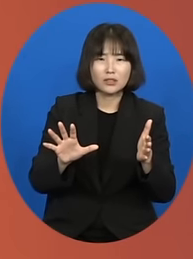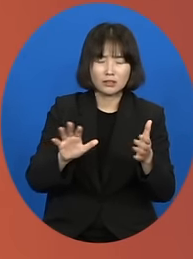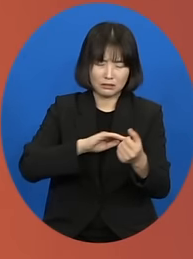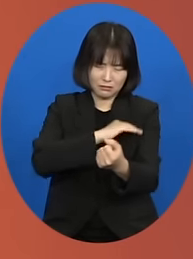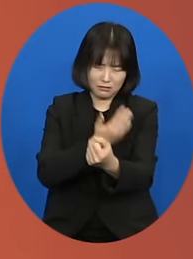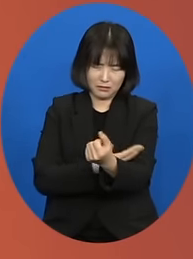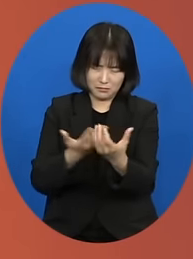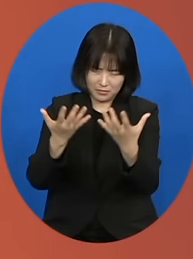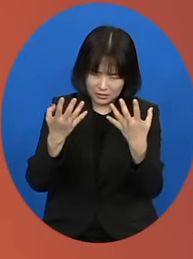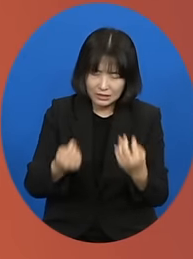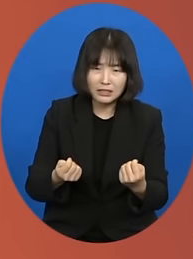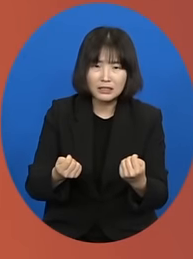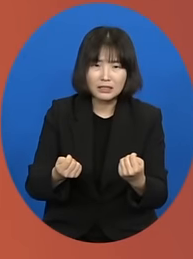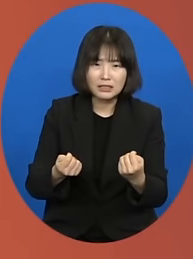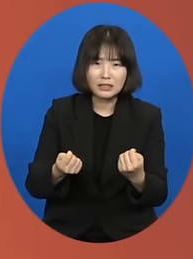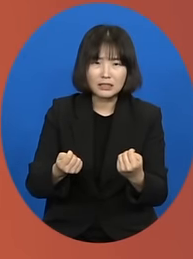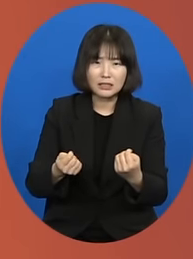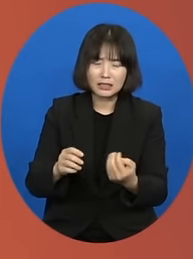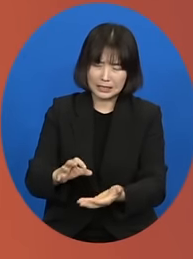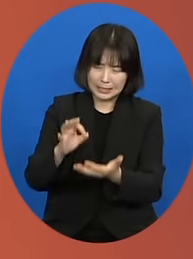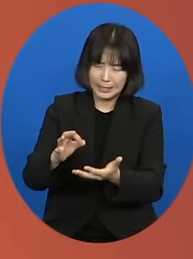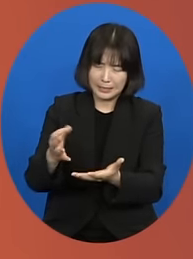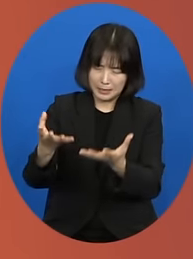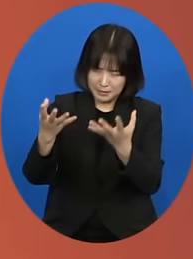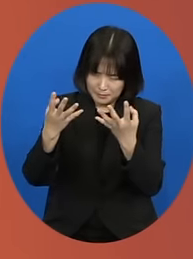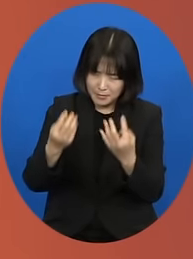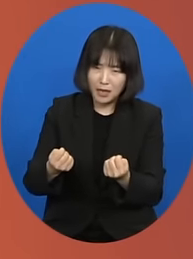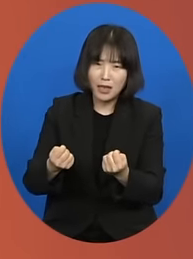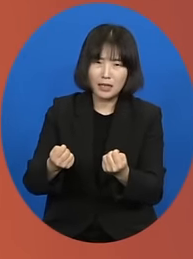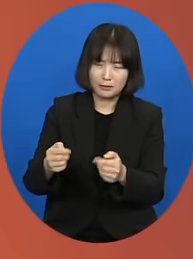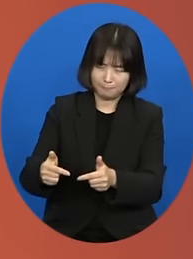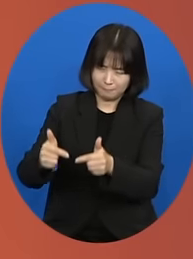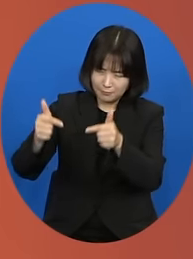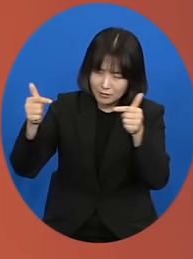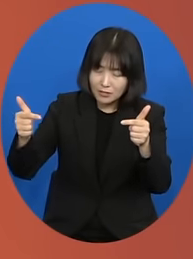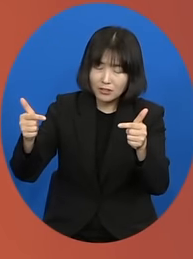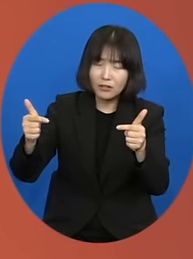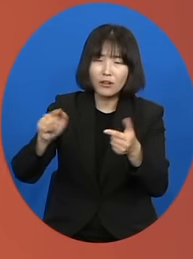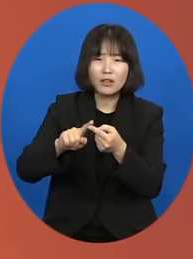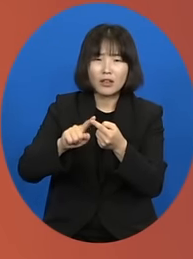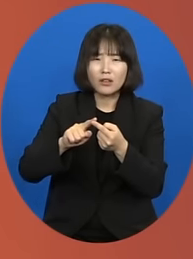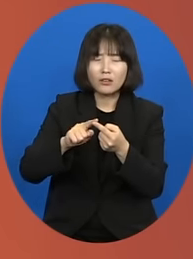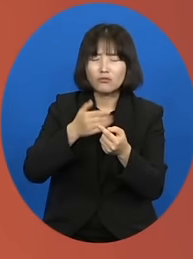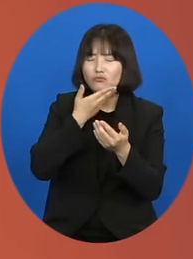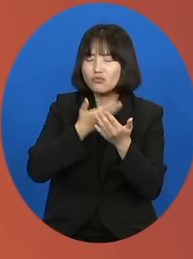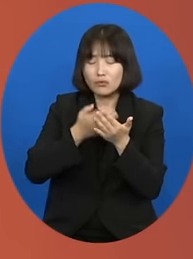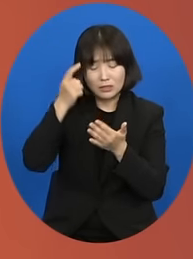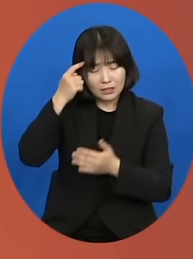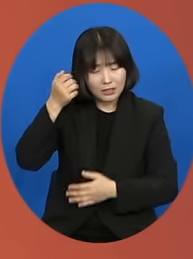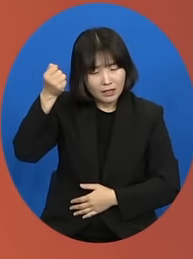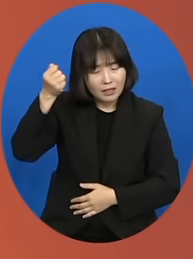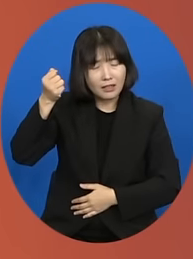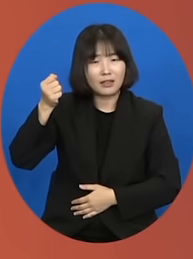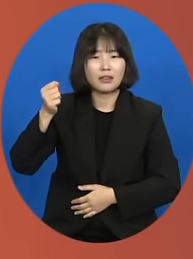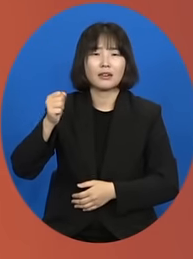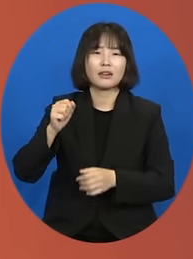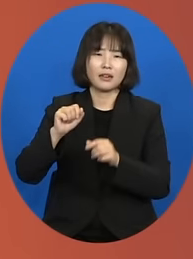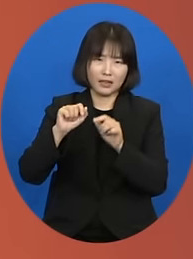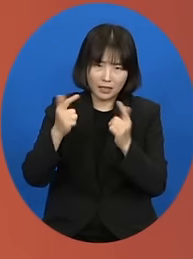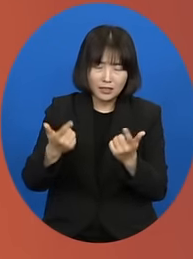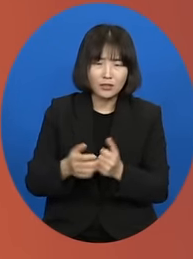유능해지는지, 얼마나 많은 것을 소유하고 얼마나 많은 것을 누리는지에 대해서 중요하게 생각하는 것이 아니라 우리 한 사람 한